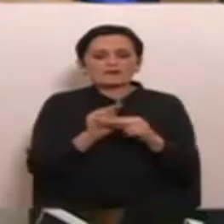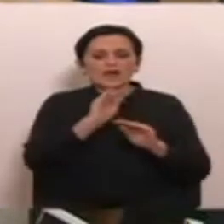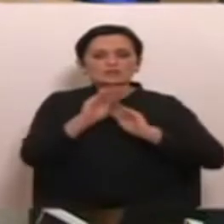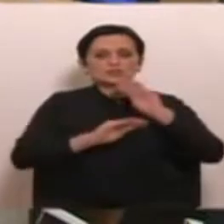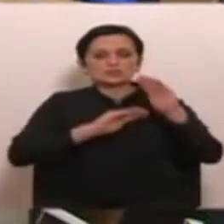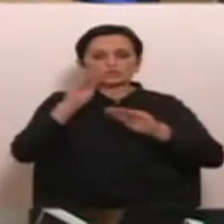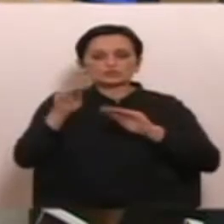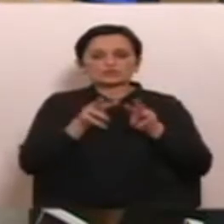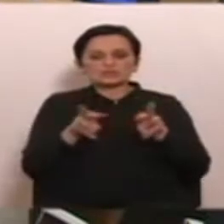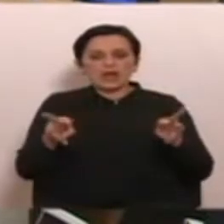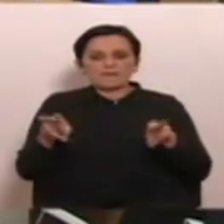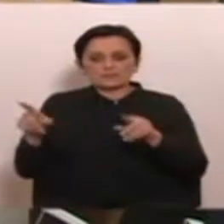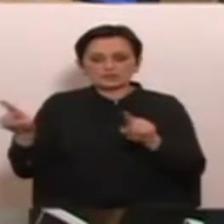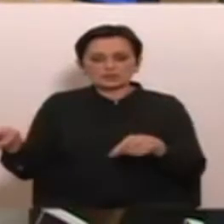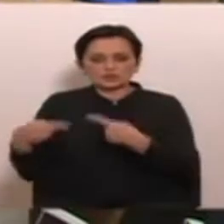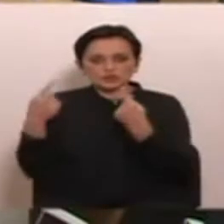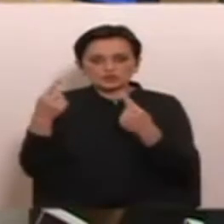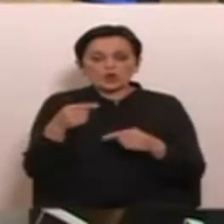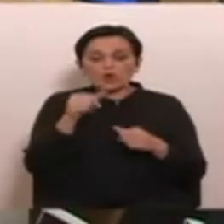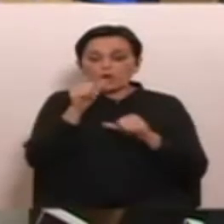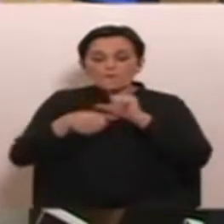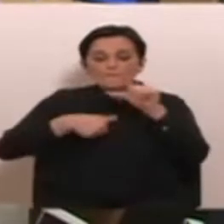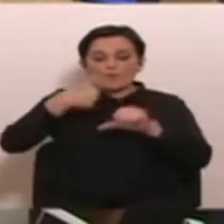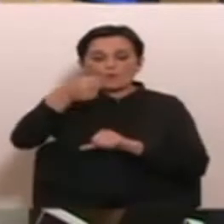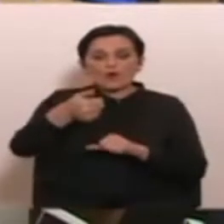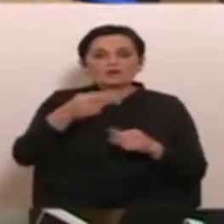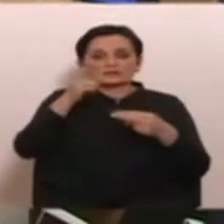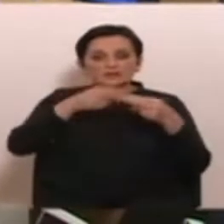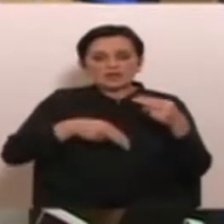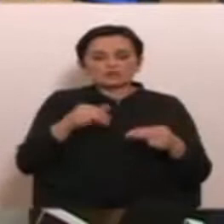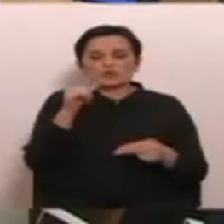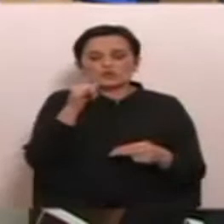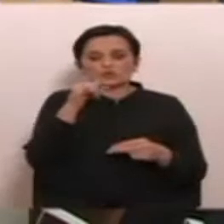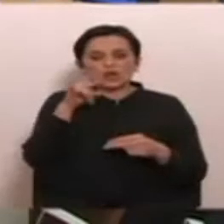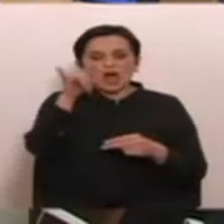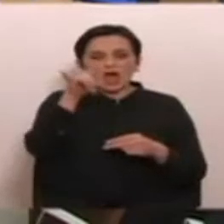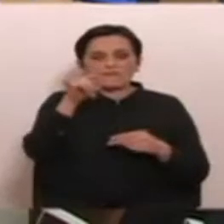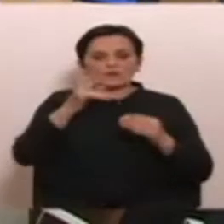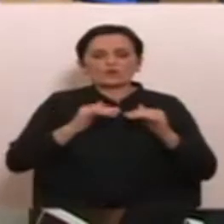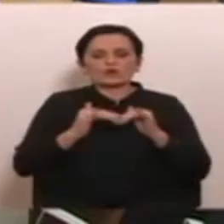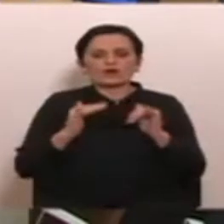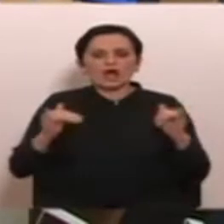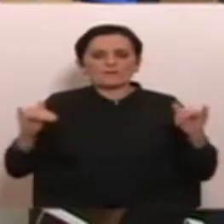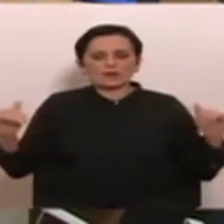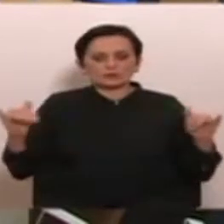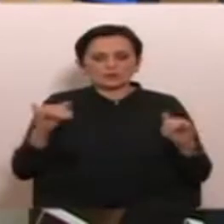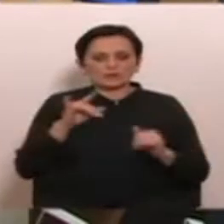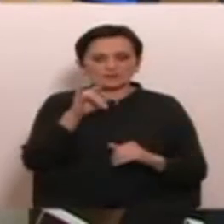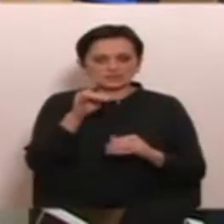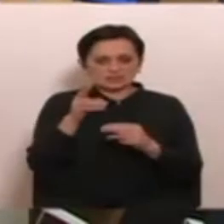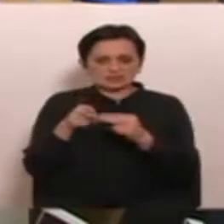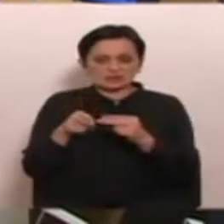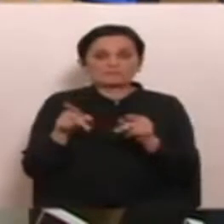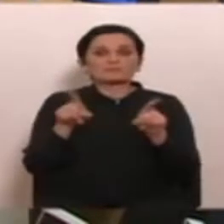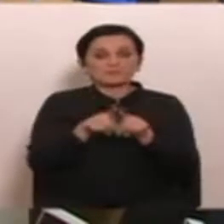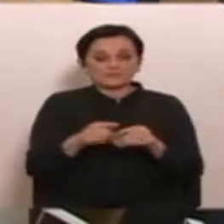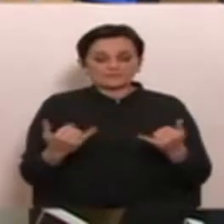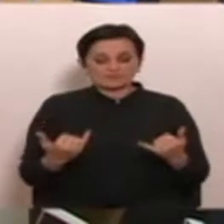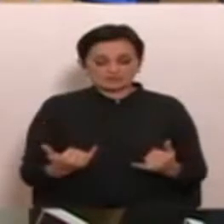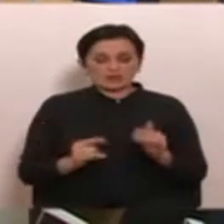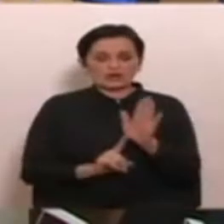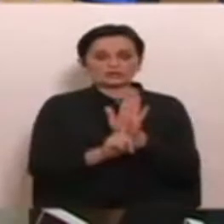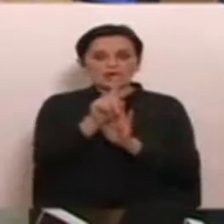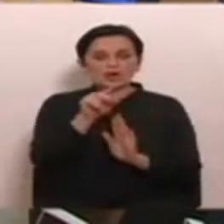წელს დასრულდება ქუთაისის საერთაშორისო აეროპორტის გაფართოების პროექტი. ასევე წელს დავაანონსეთ და პრაქტიკულად დაიწყო